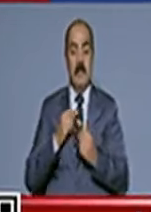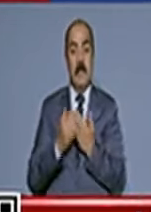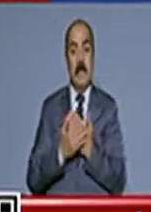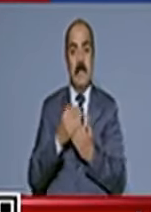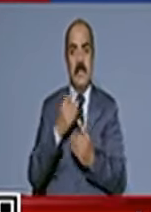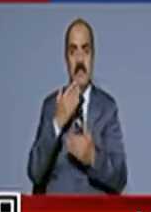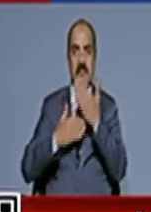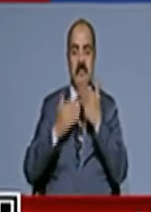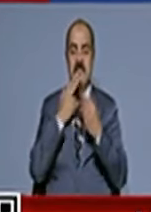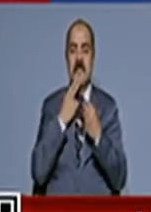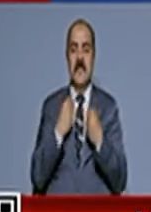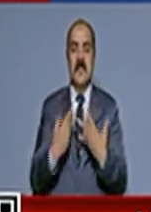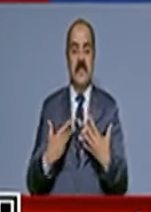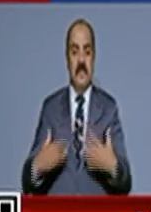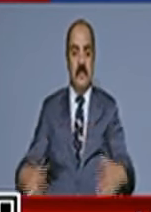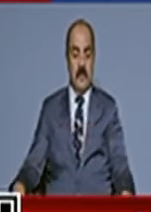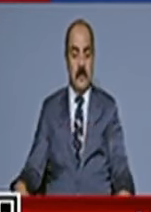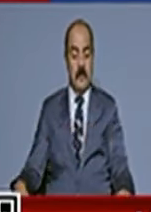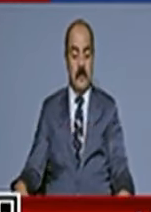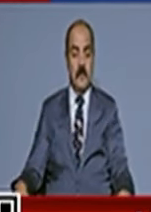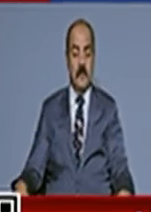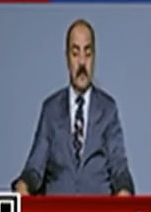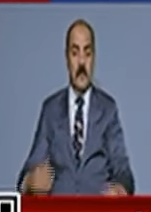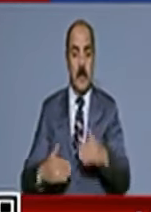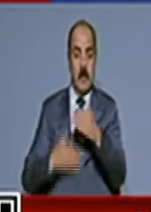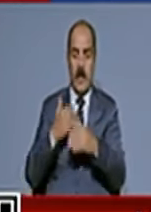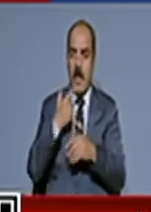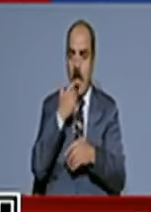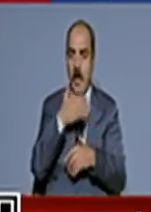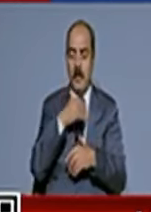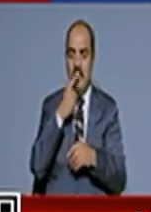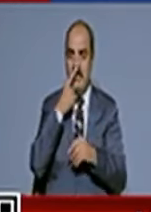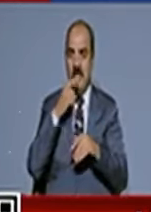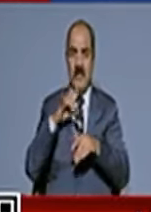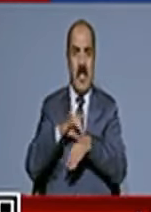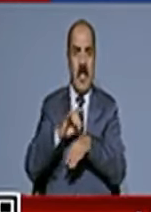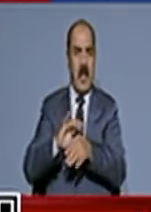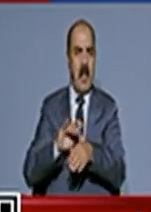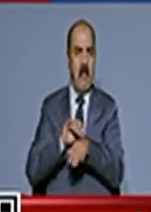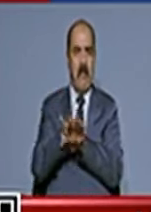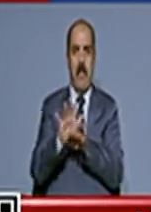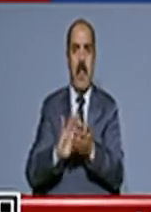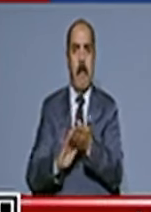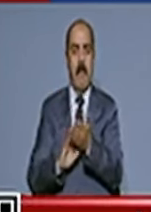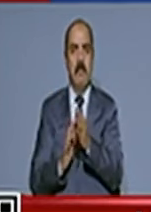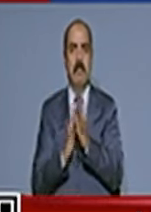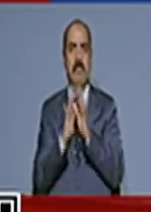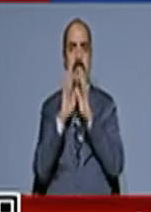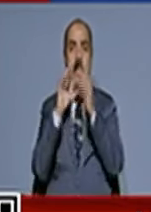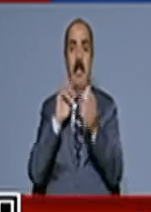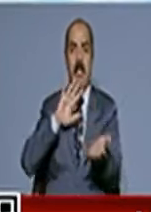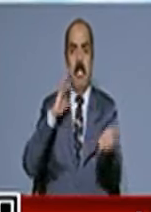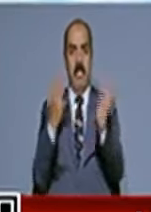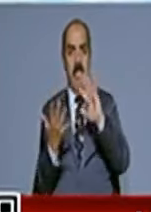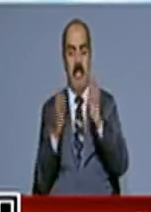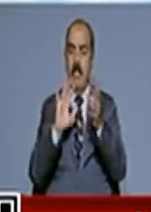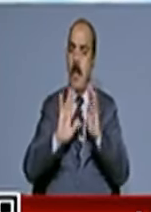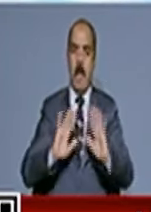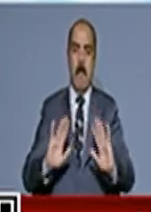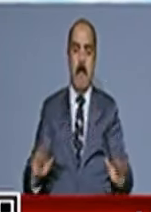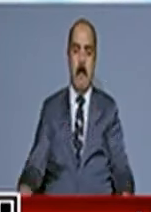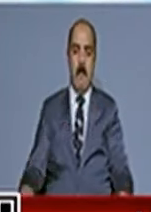والمتجددة بما يحقق الاستدامة البيئية والتصدي لتغير المناخ.